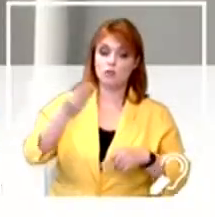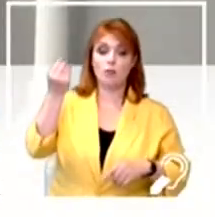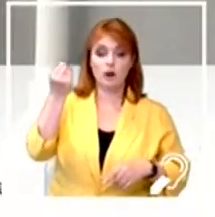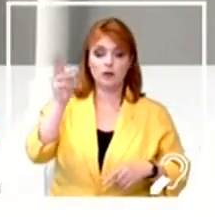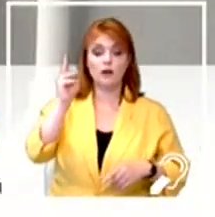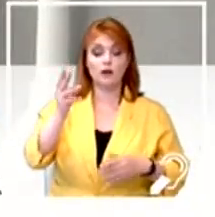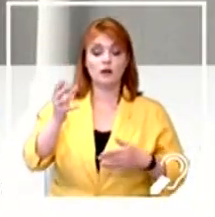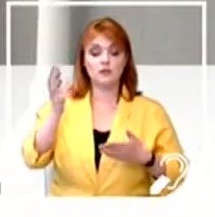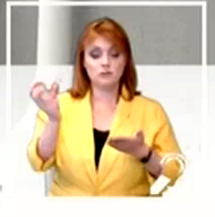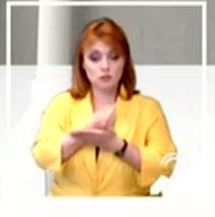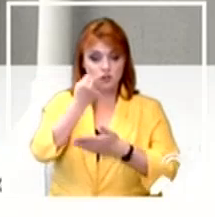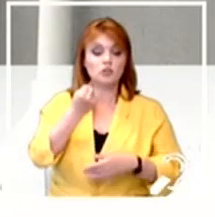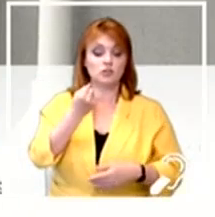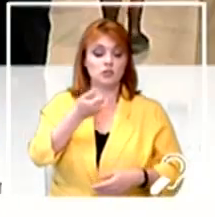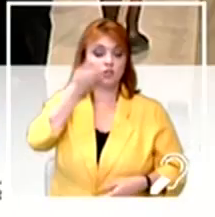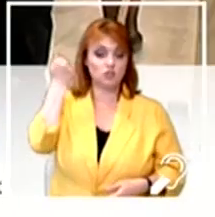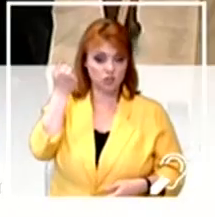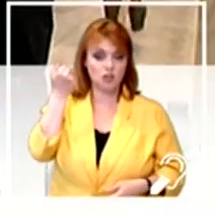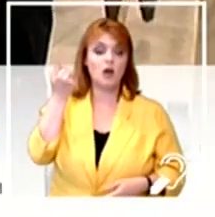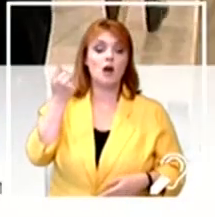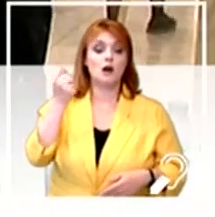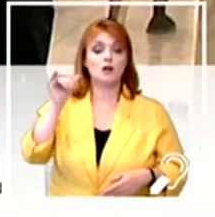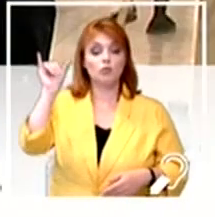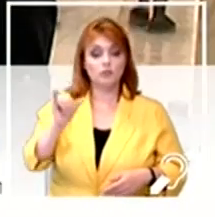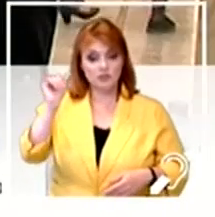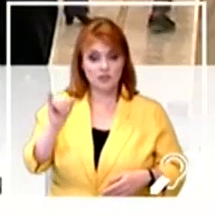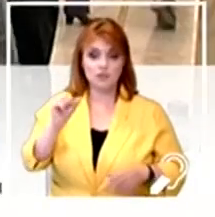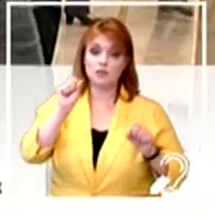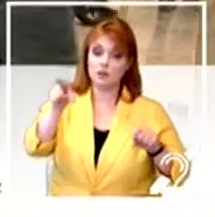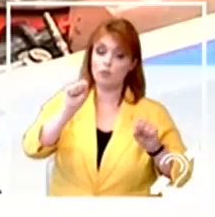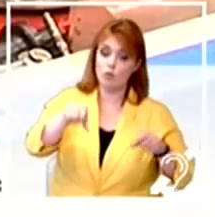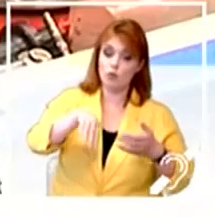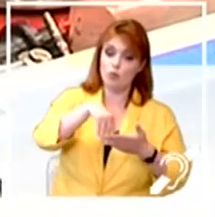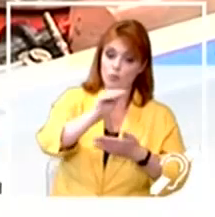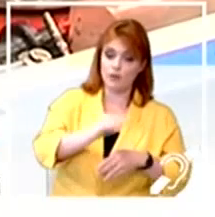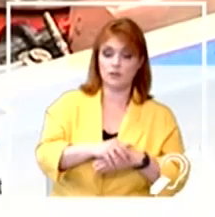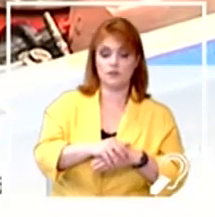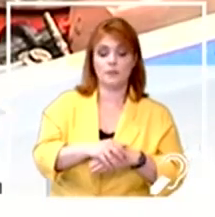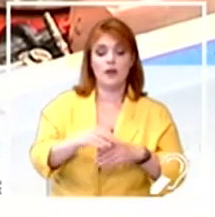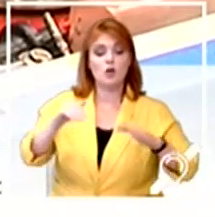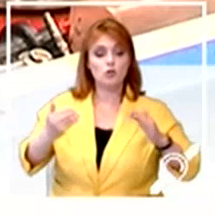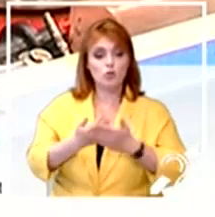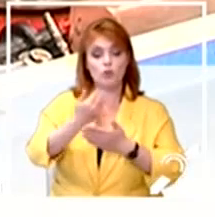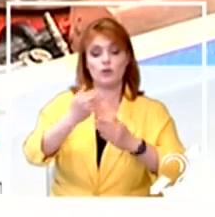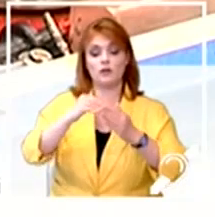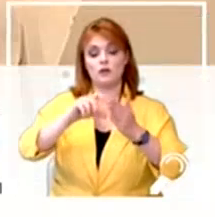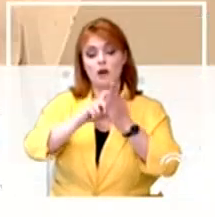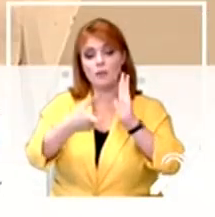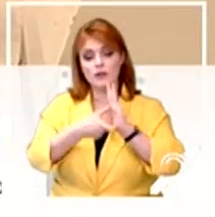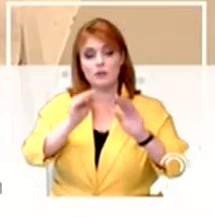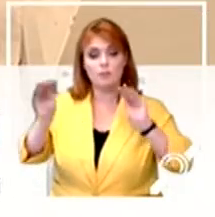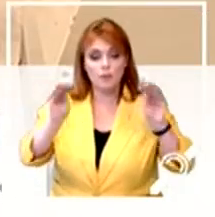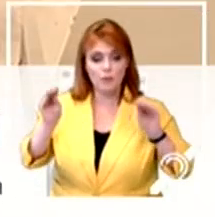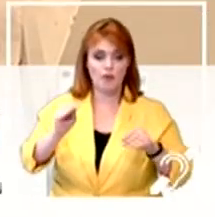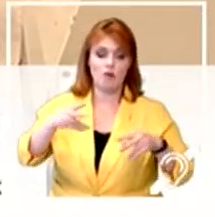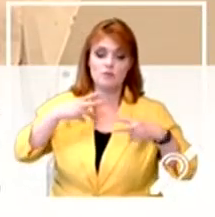revizuite programele de studii, curricula, iar profesorii vor putea beneficia de instruiri cu experți internaționali. În cea de-a doua etapă